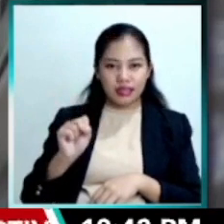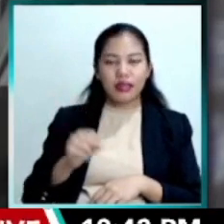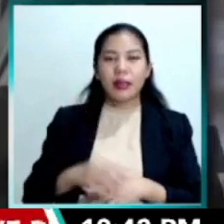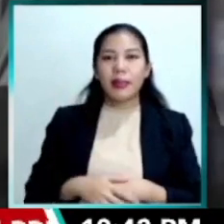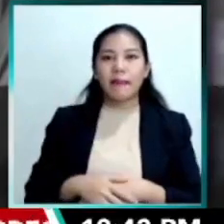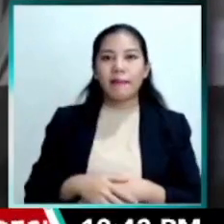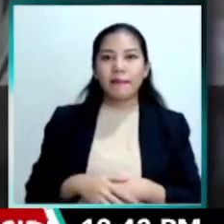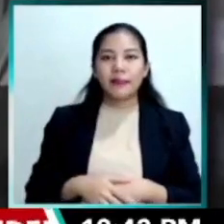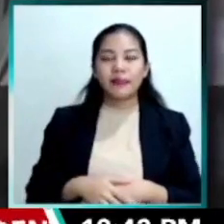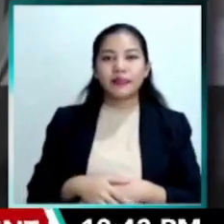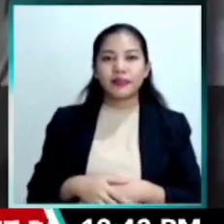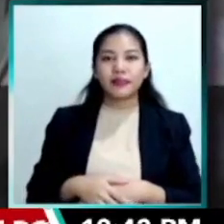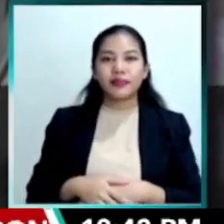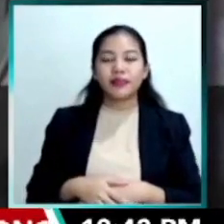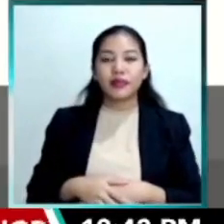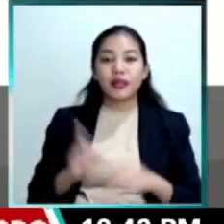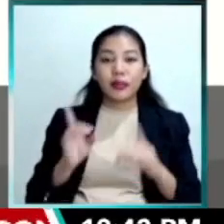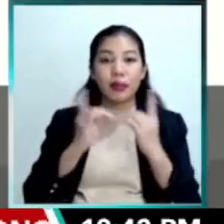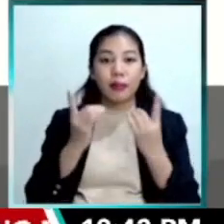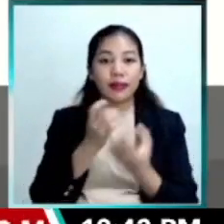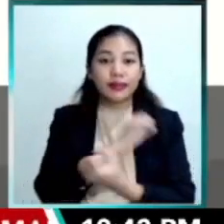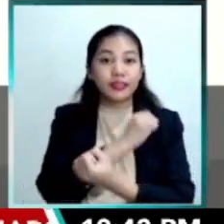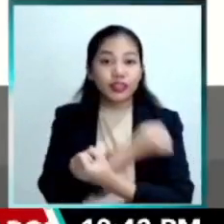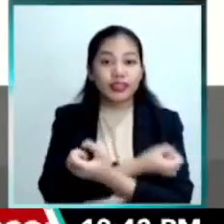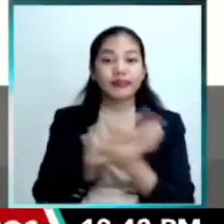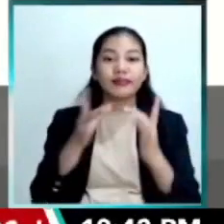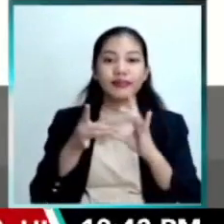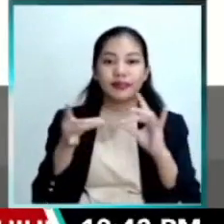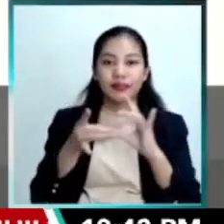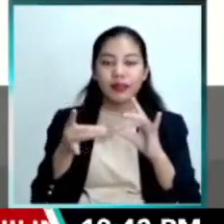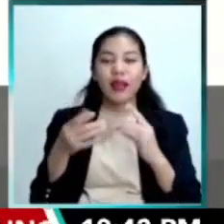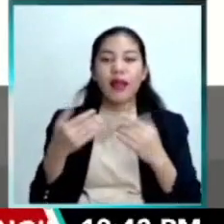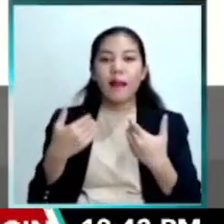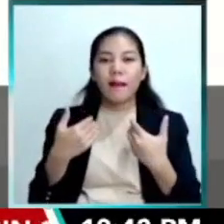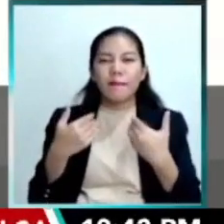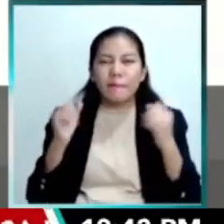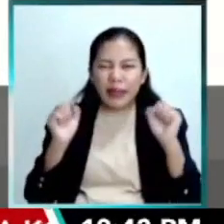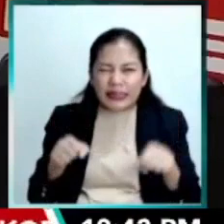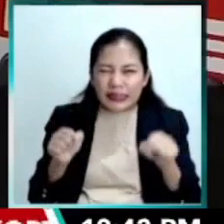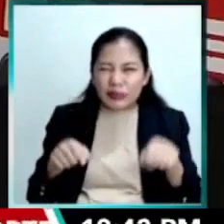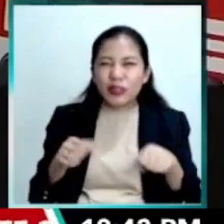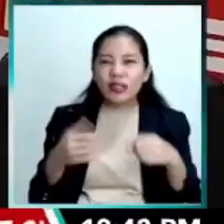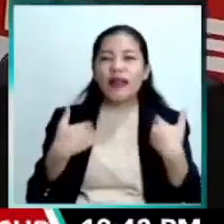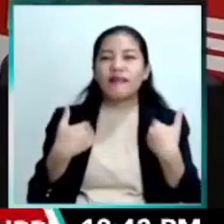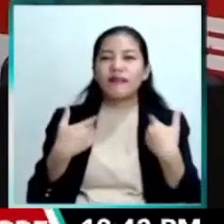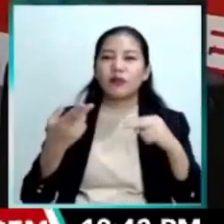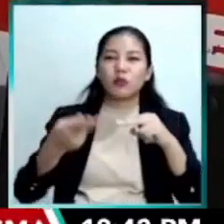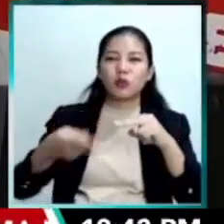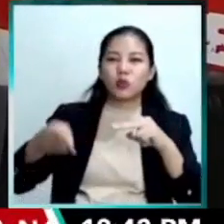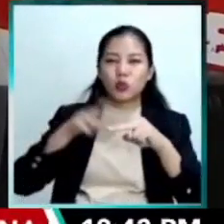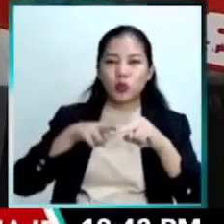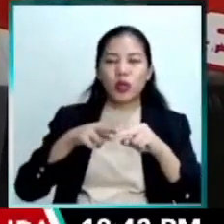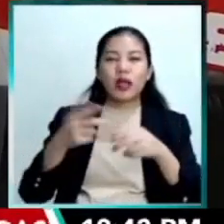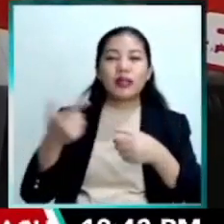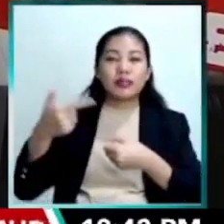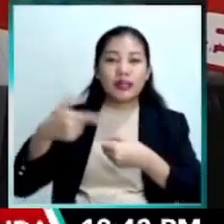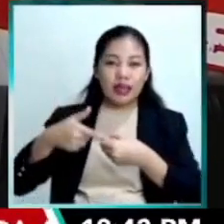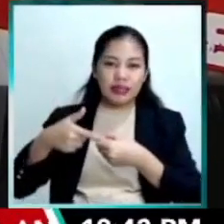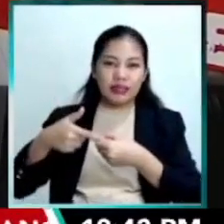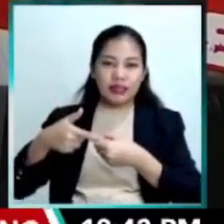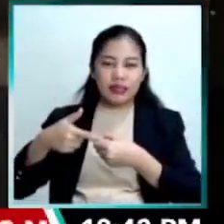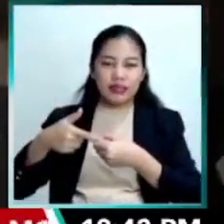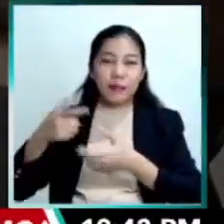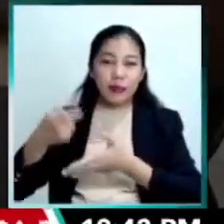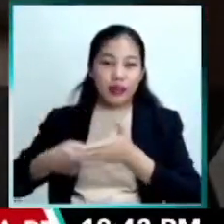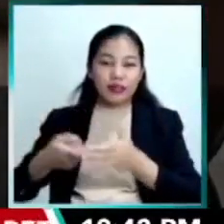of Energy, base sa 4-day trading, posibleng ang may pagtaas sa gasolina habang posible naman ang pagbaba sa presyo